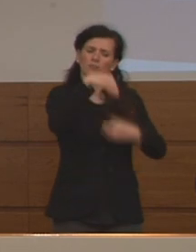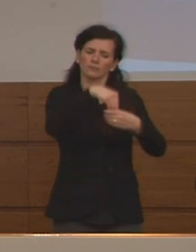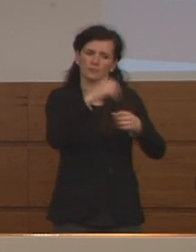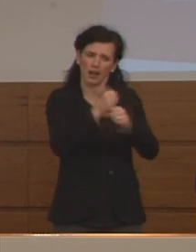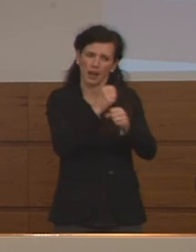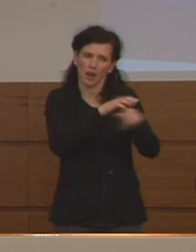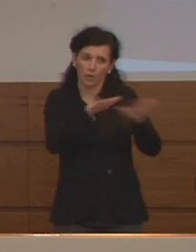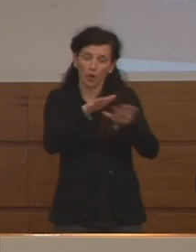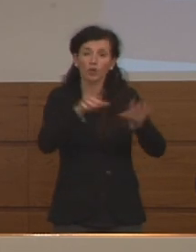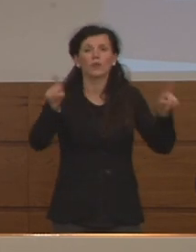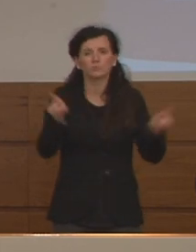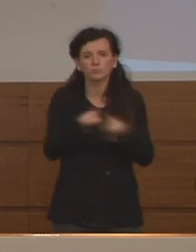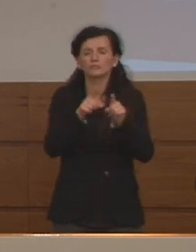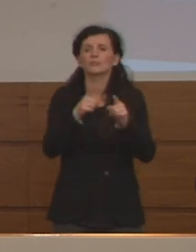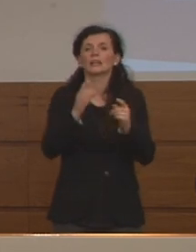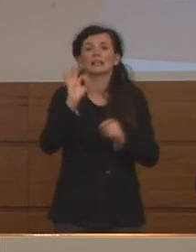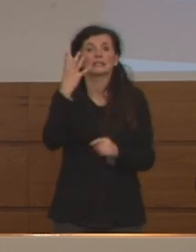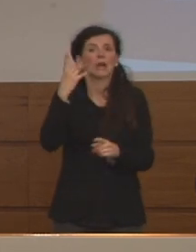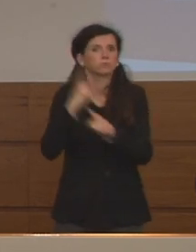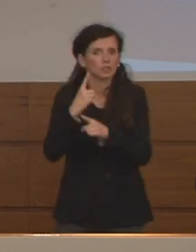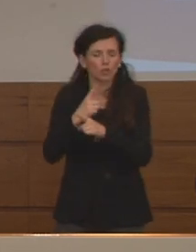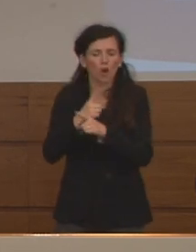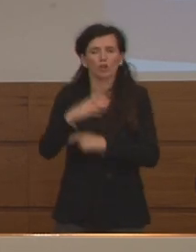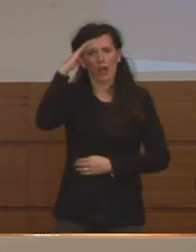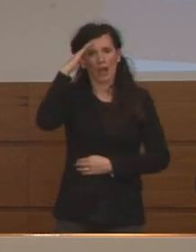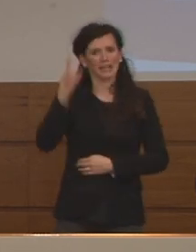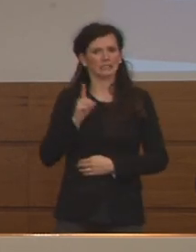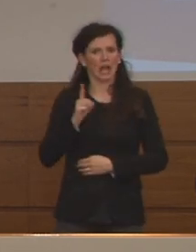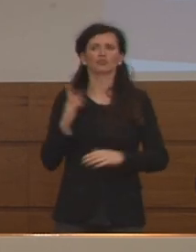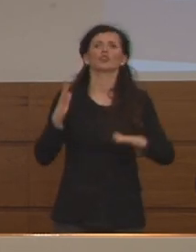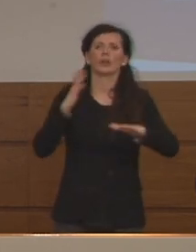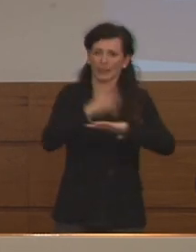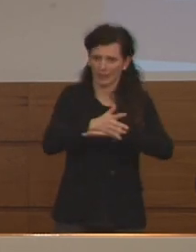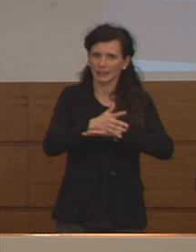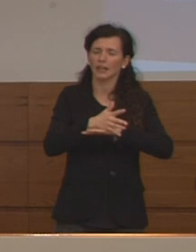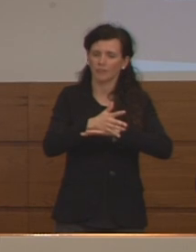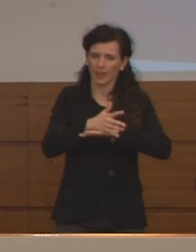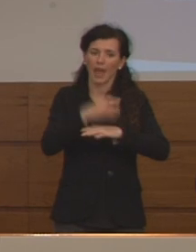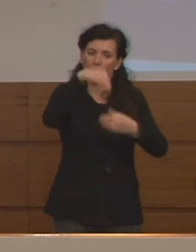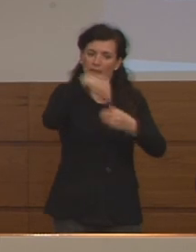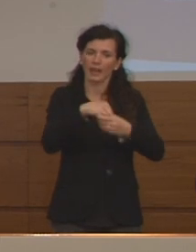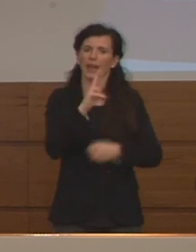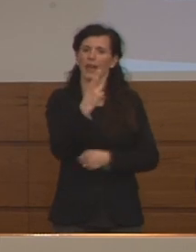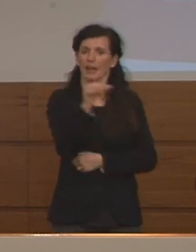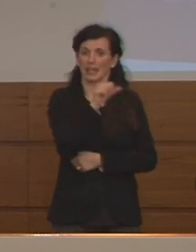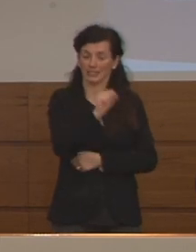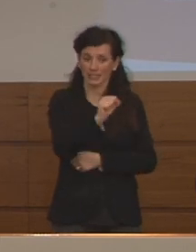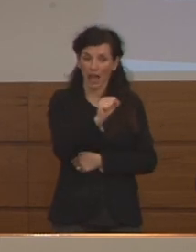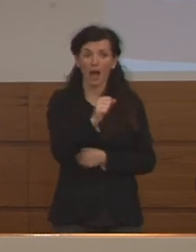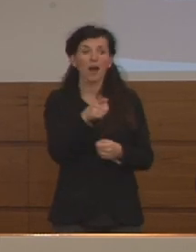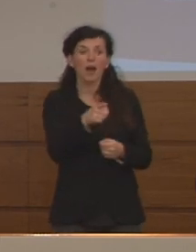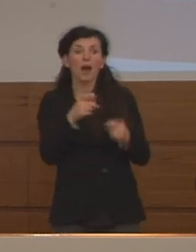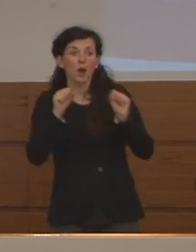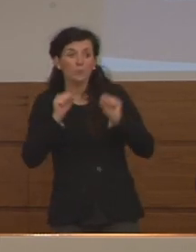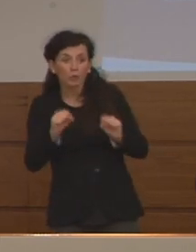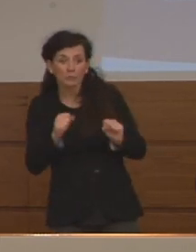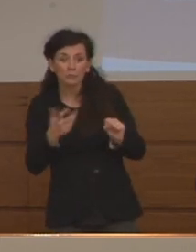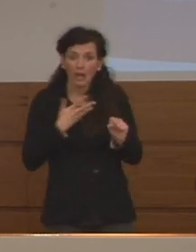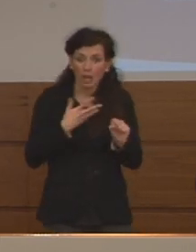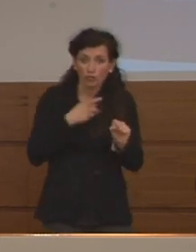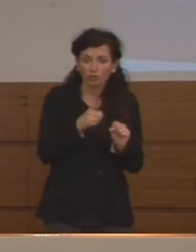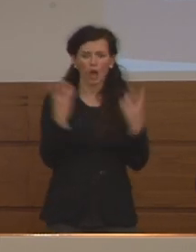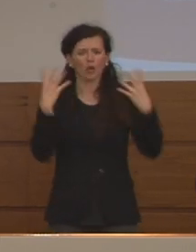intervento dell'esercito quando c'è bisogno del personale militare anche per le rsa laddove è possibile anche le nostre organizzazioni